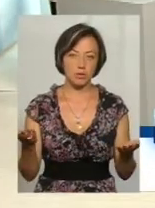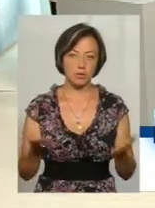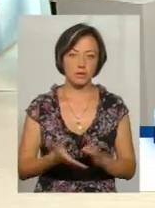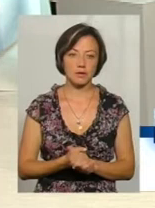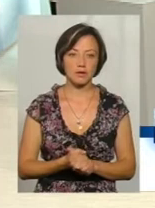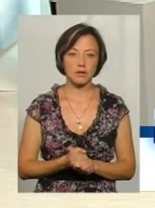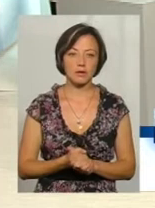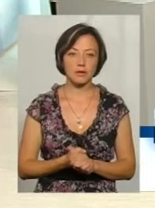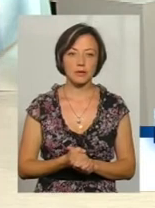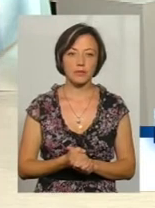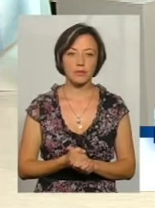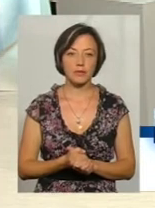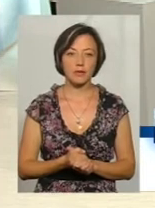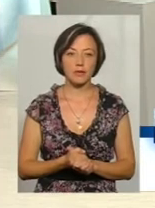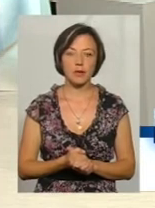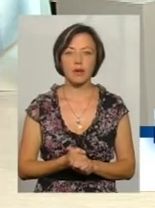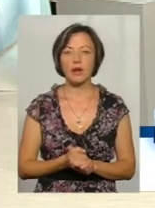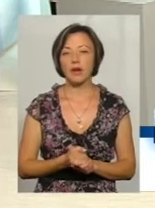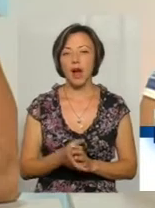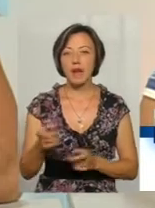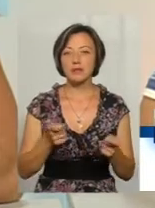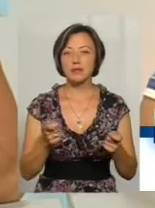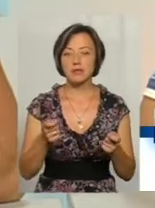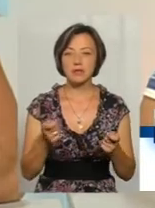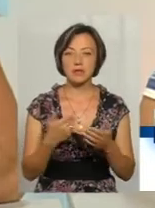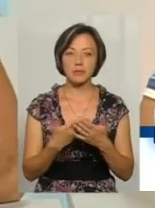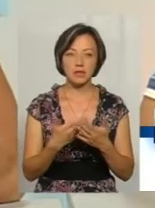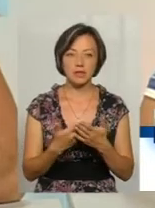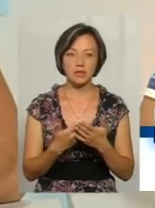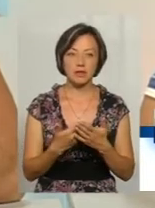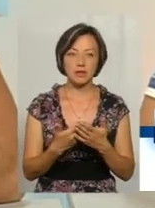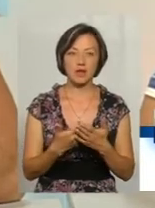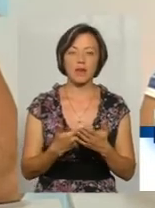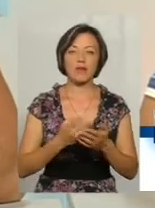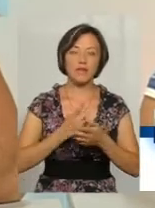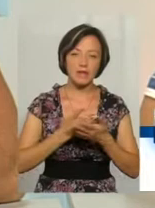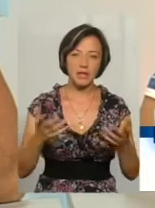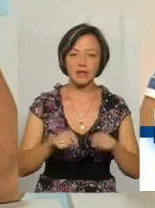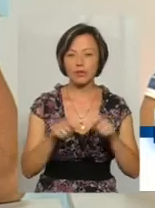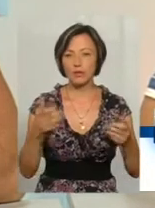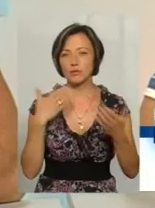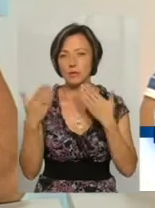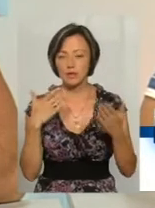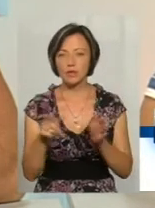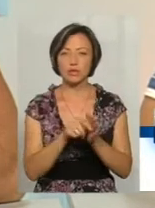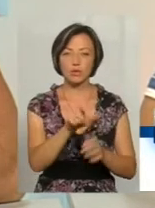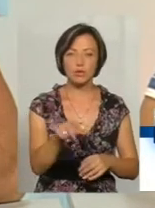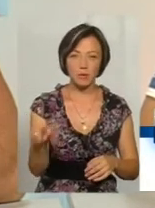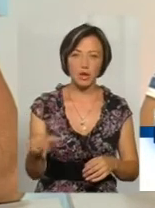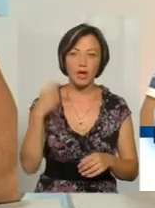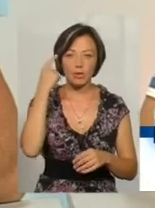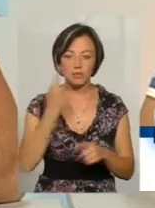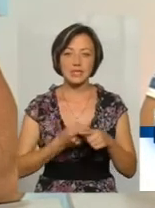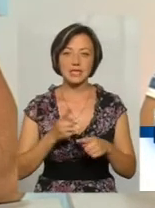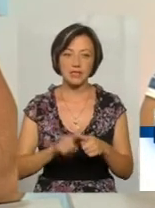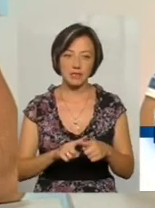От що голова адміністрації там відкритий для всіх, доступний, ну, постійно спілкується там з людьми і так далі. Я думаю, якби